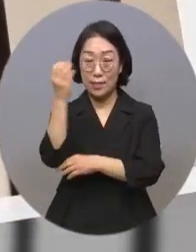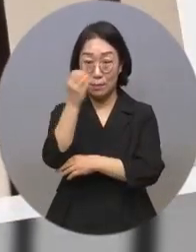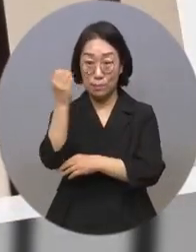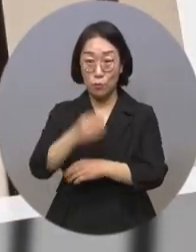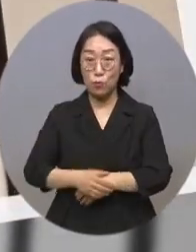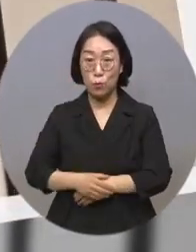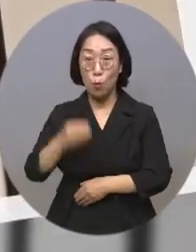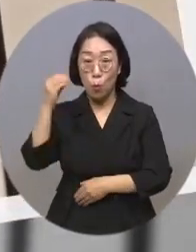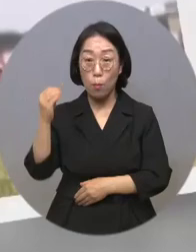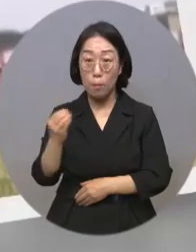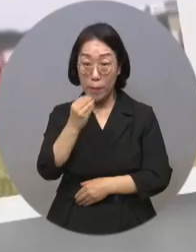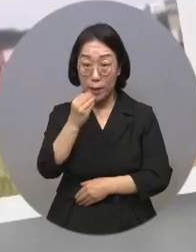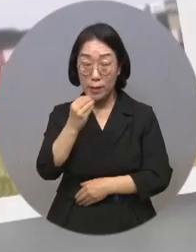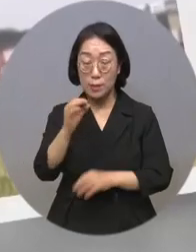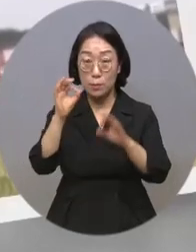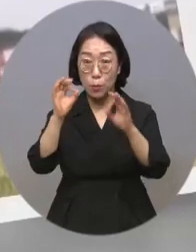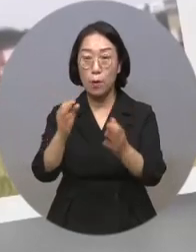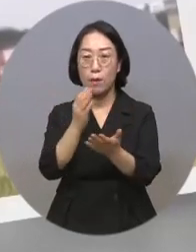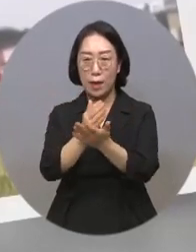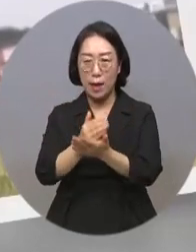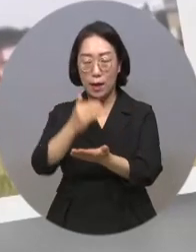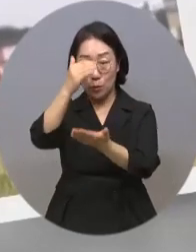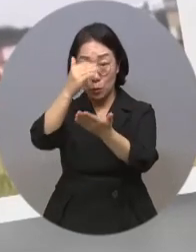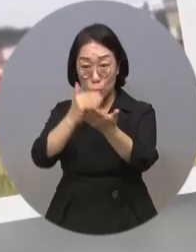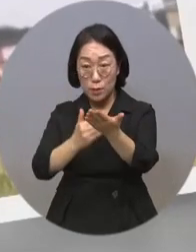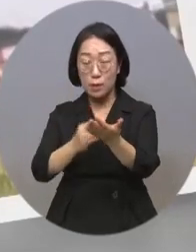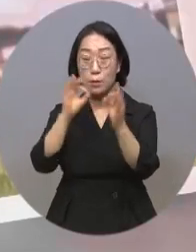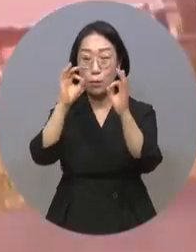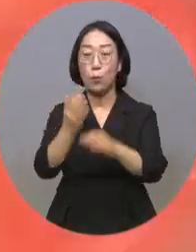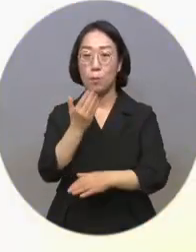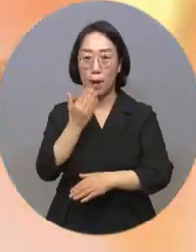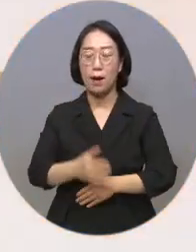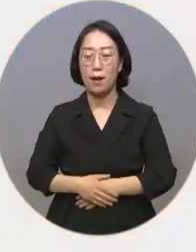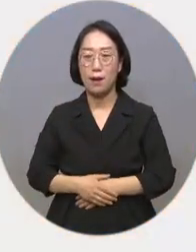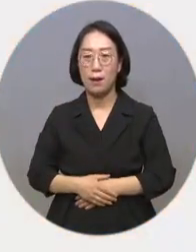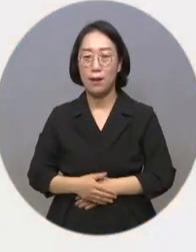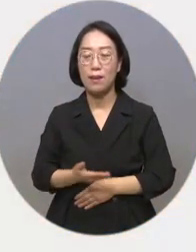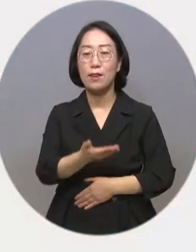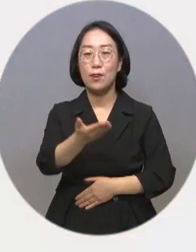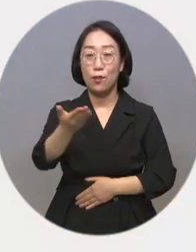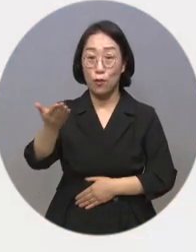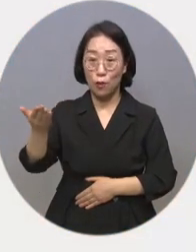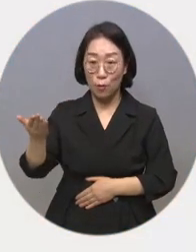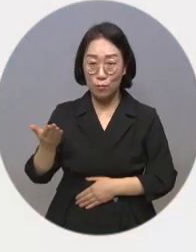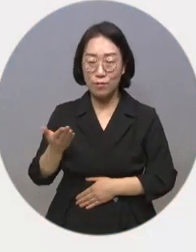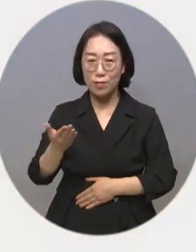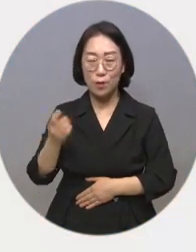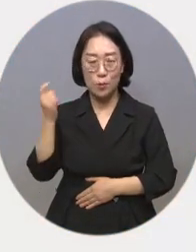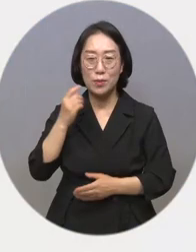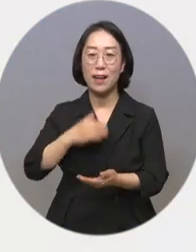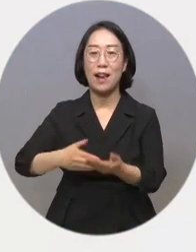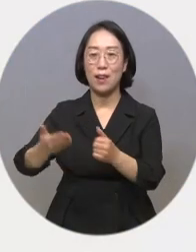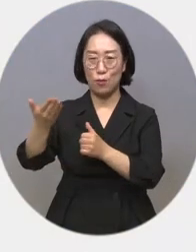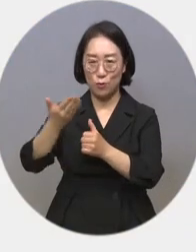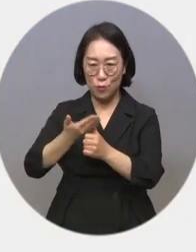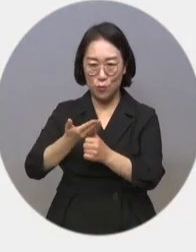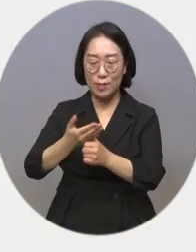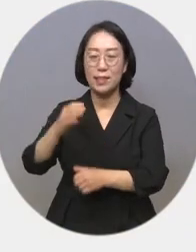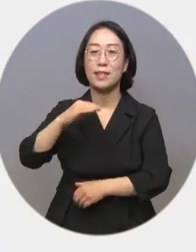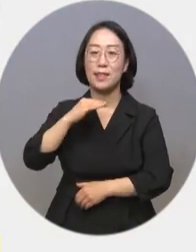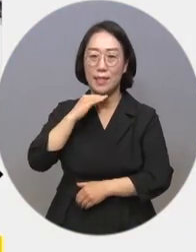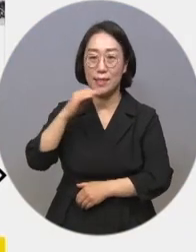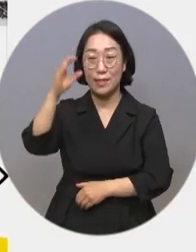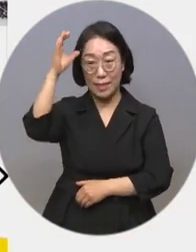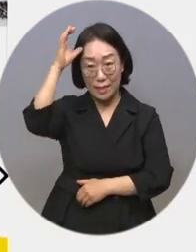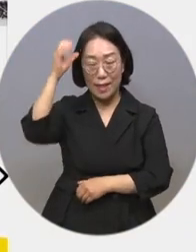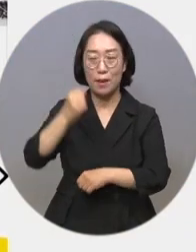웰페어뉴스 홈페이지를 통해 보다 다양한 소식을 접할 수 있습니다. 시청자 여러분의 제보를 기다립니다. 웰페어뉴스